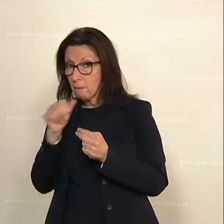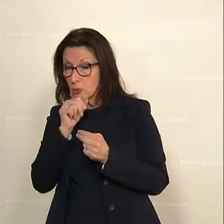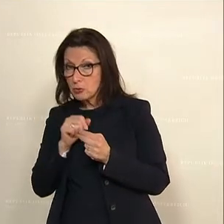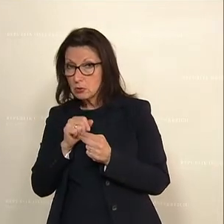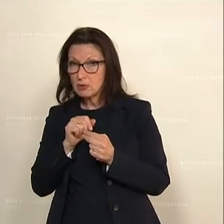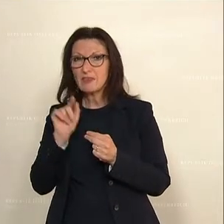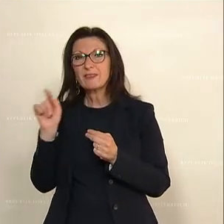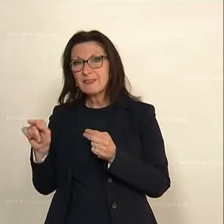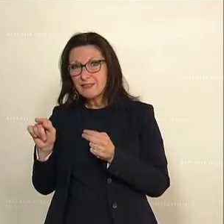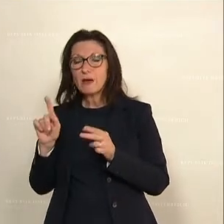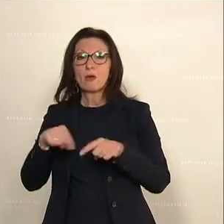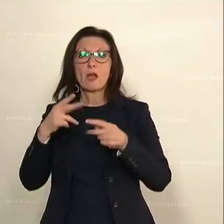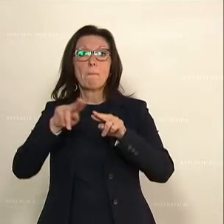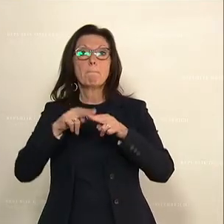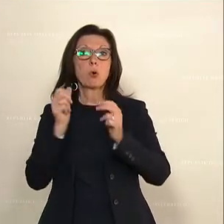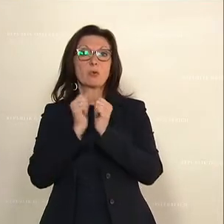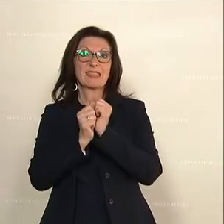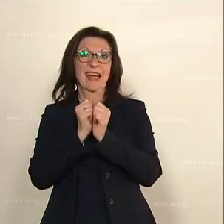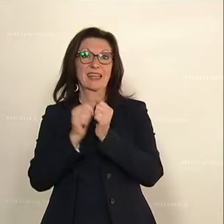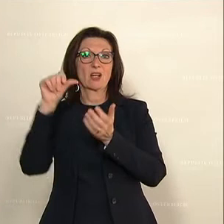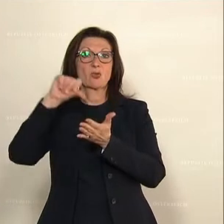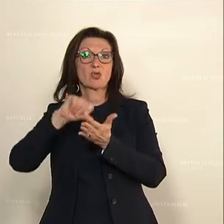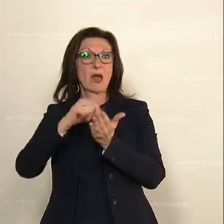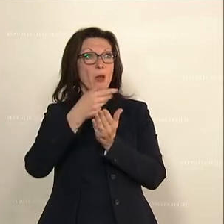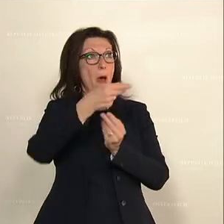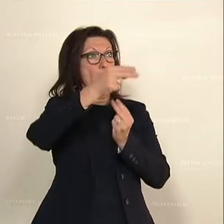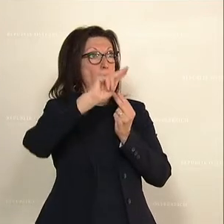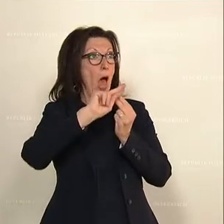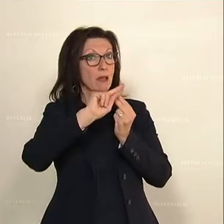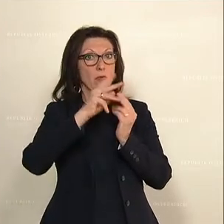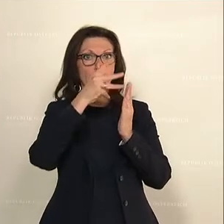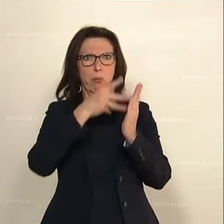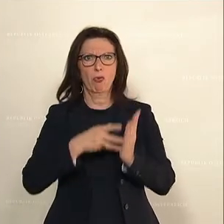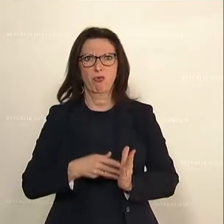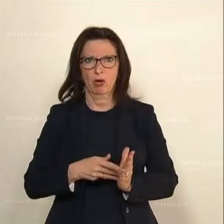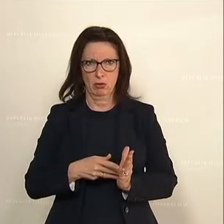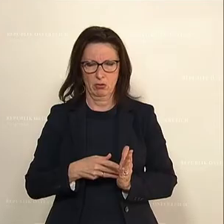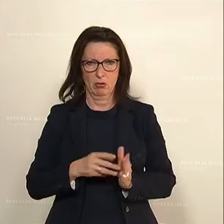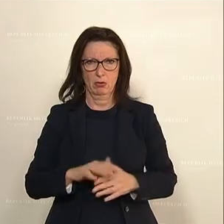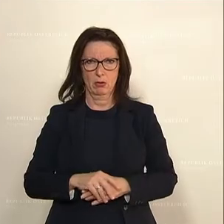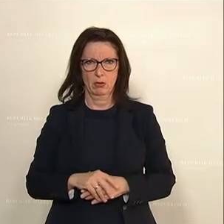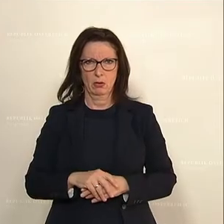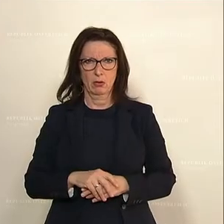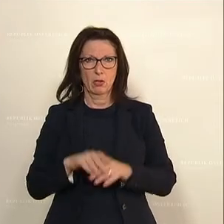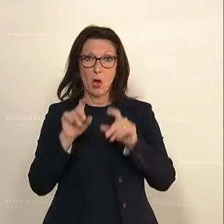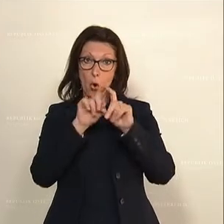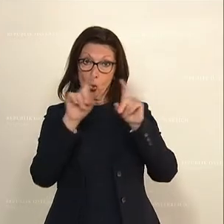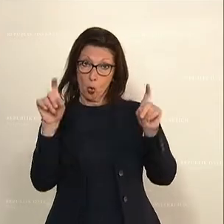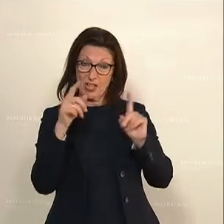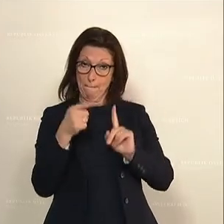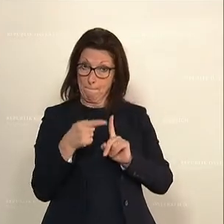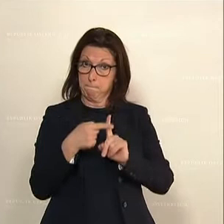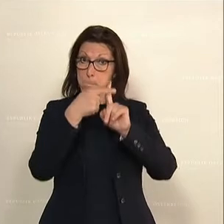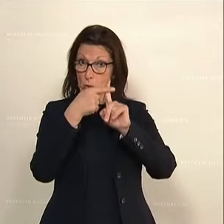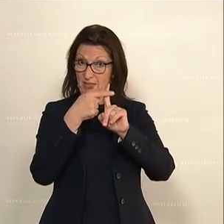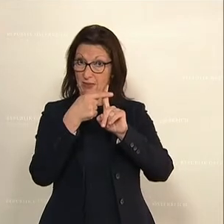dann vom Bundesrechenzentrum überprüft. Die positiv geprüften Gutscheine, die werden